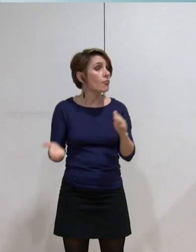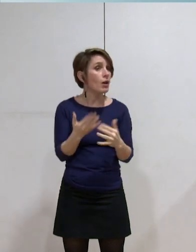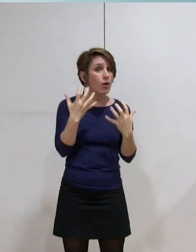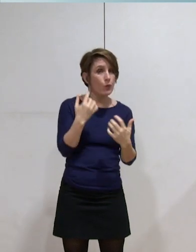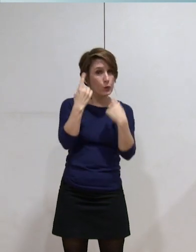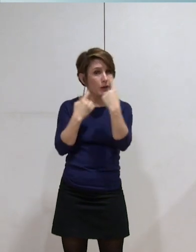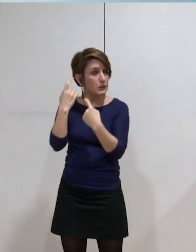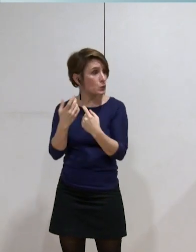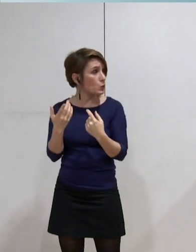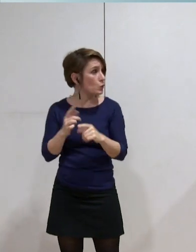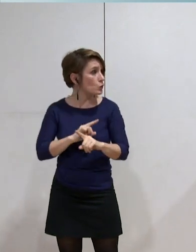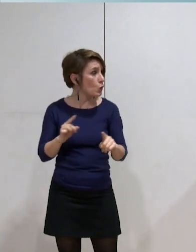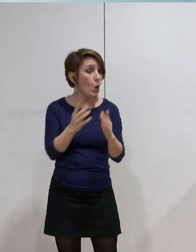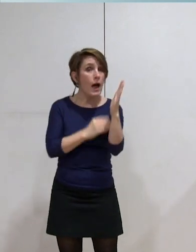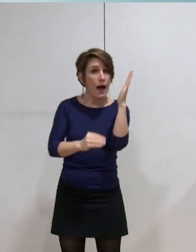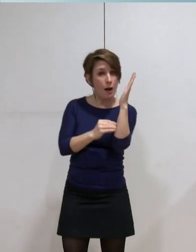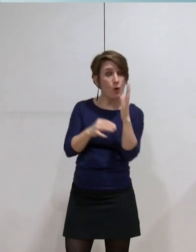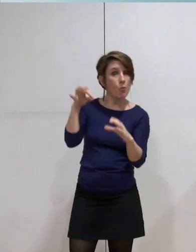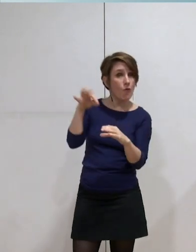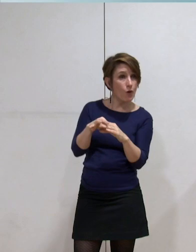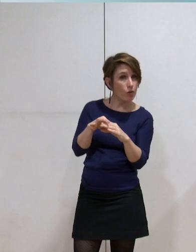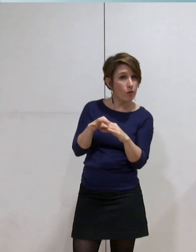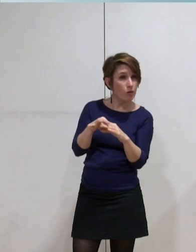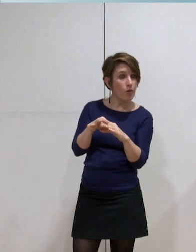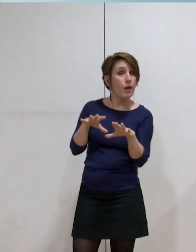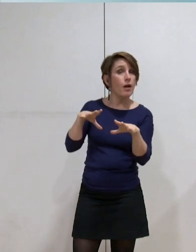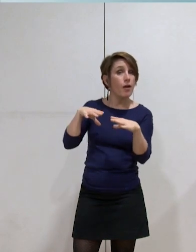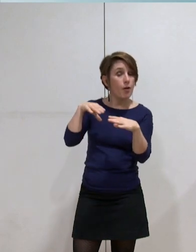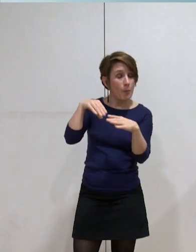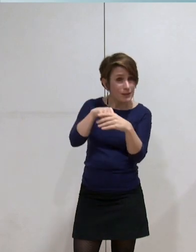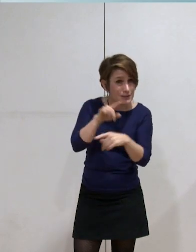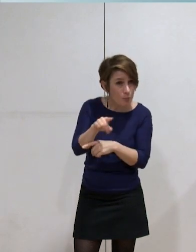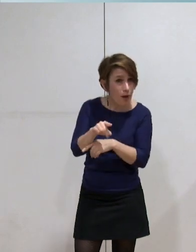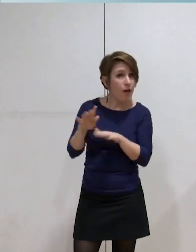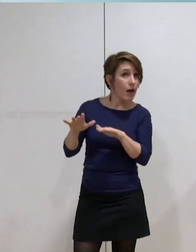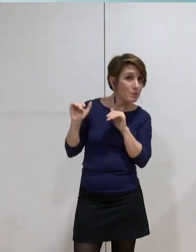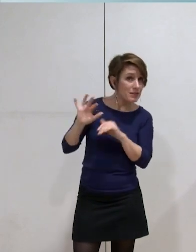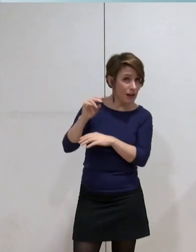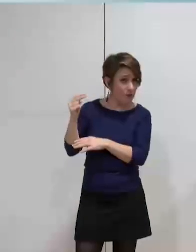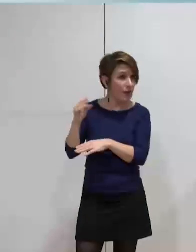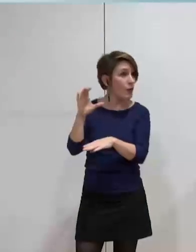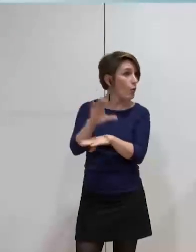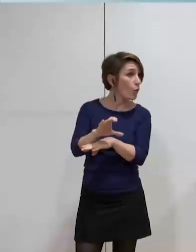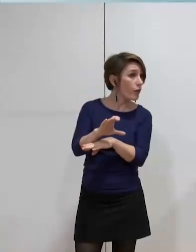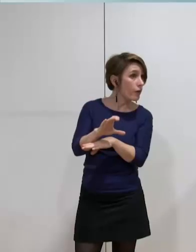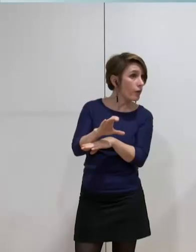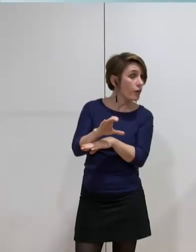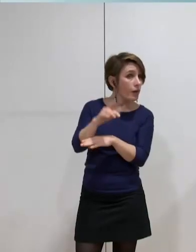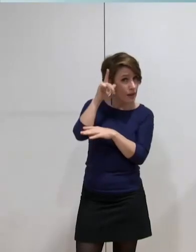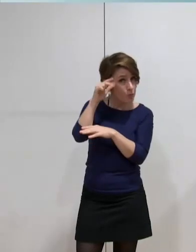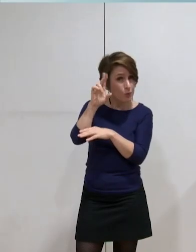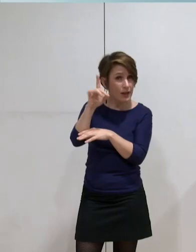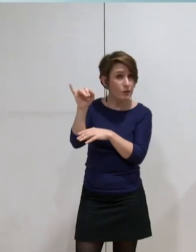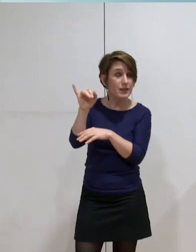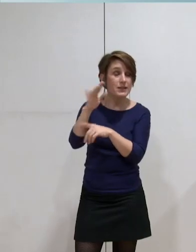ces délibération non je mets l'amendement au voix qui ne prend pas part au vote qui s'abstient Front National qui vote contre républicain UD